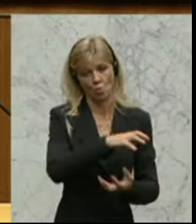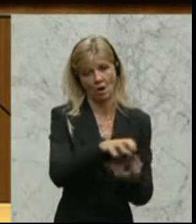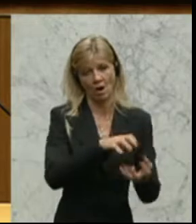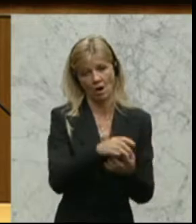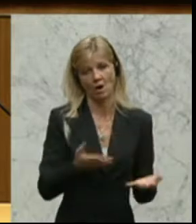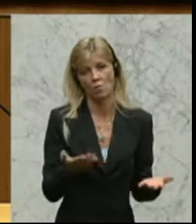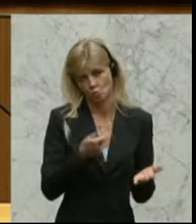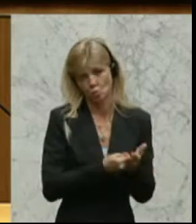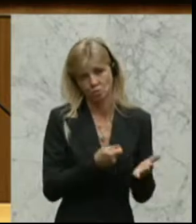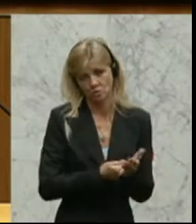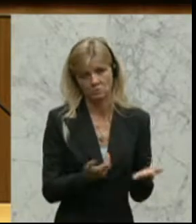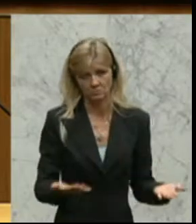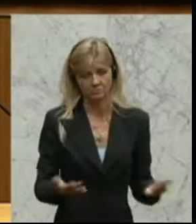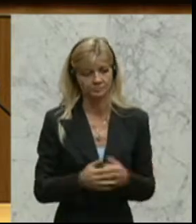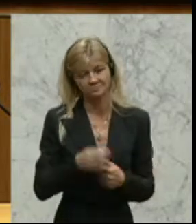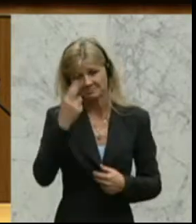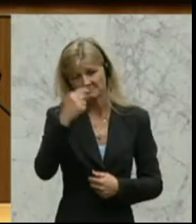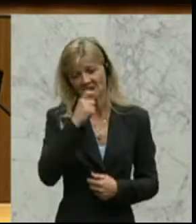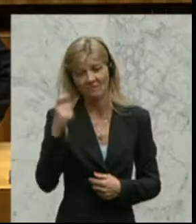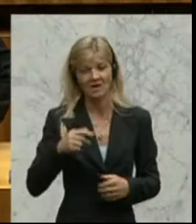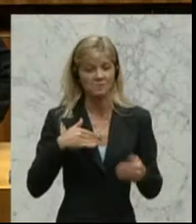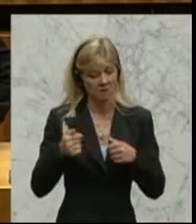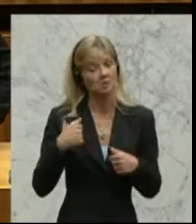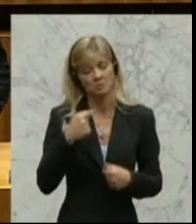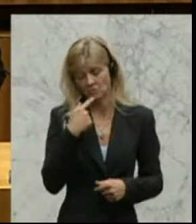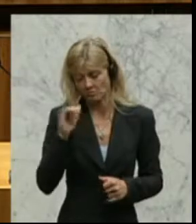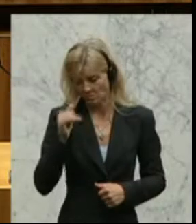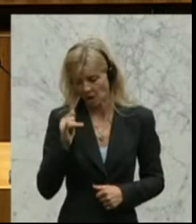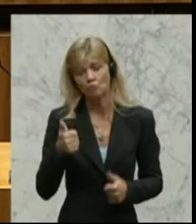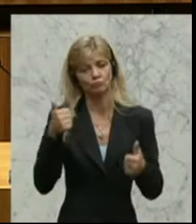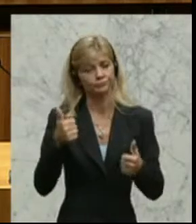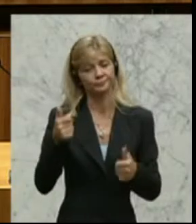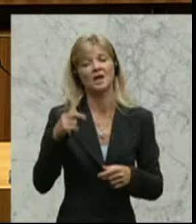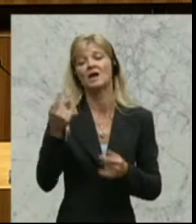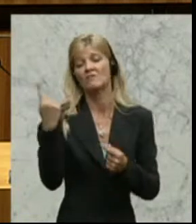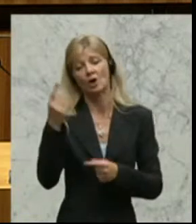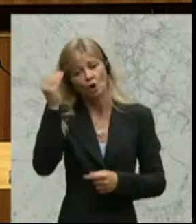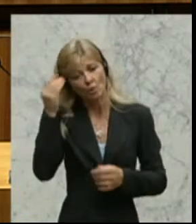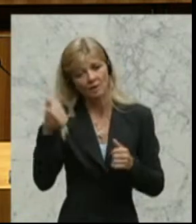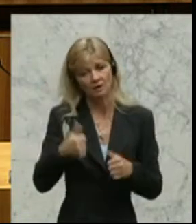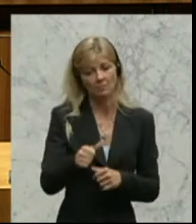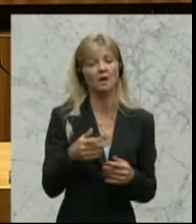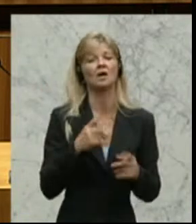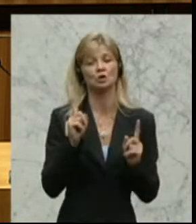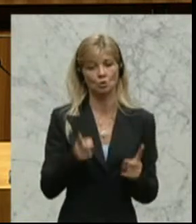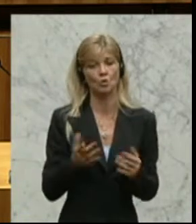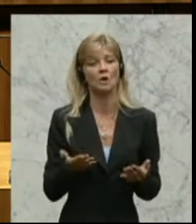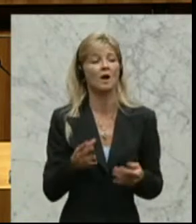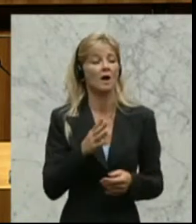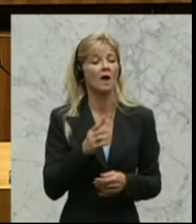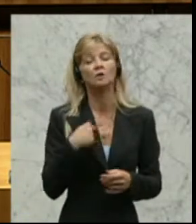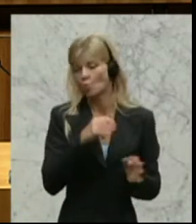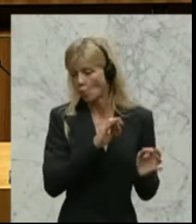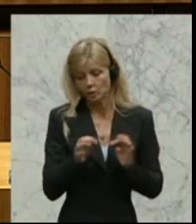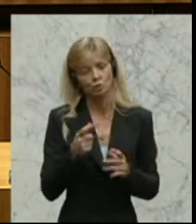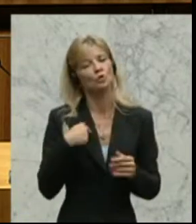ich begrüße die Intention, die Gläubiger zu beteiligen. Das ist in Ordnung. Das ist ein Schritt in die richtige Richtung. Aber